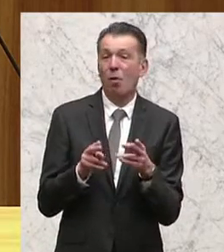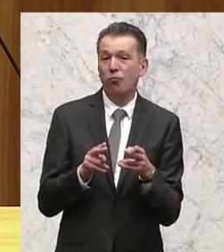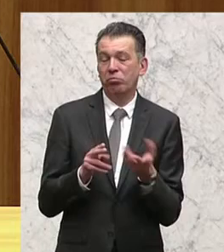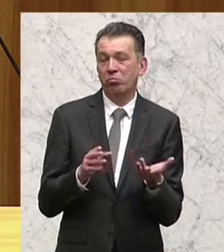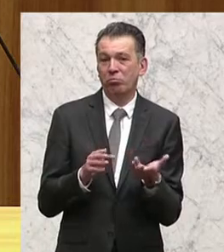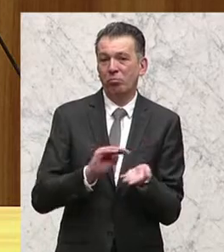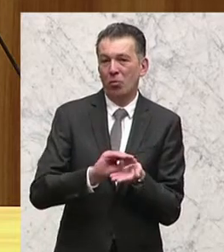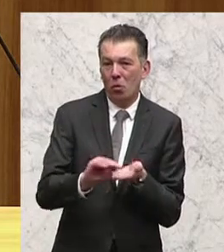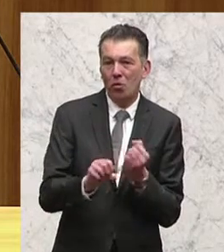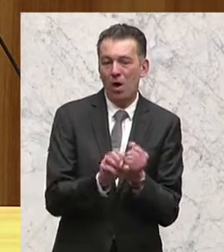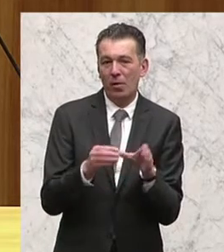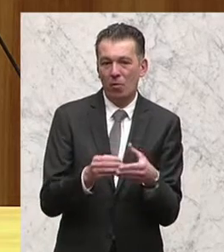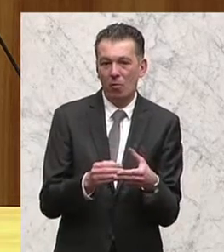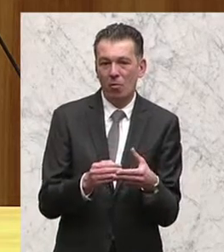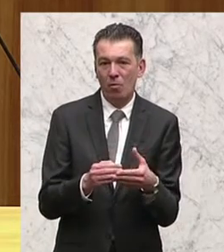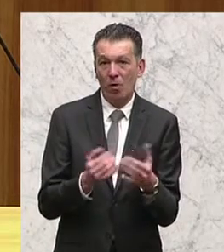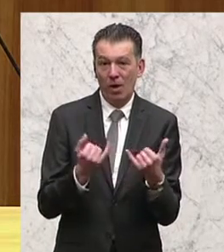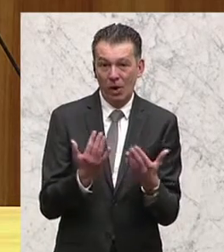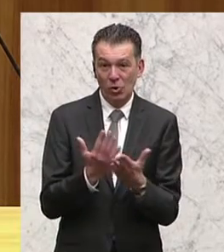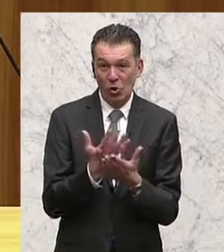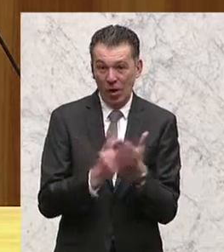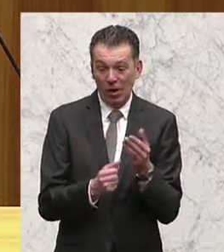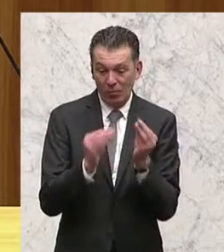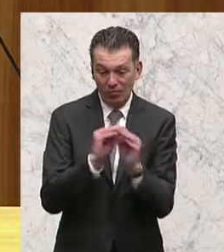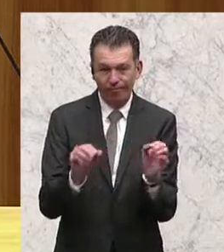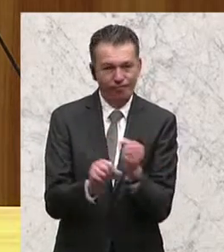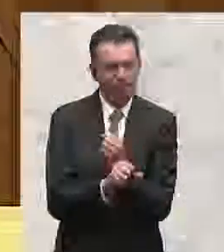Teilnehmern der Arbeitsgruppe gegenüber, wenn ich Ihnen jetzt schon abschließend ein Ergebnis sagen würde. Danke Ihnen.